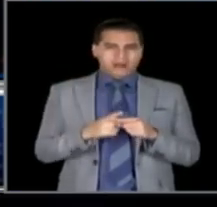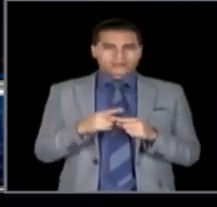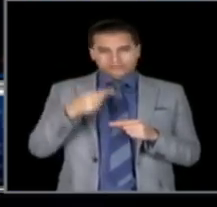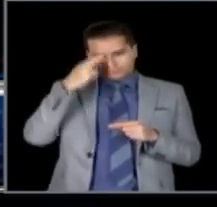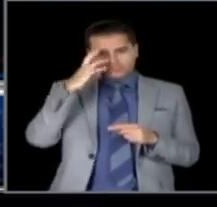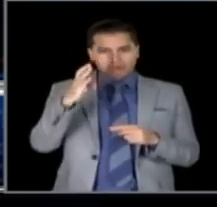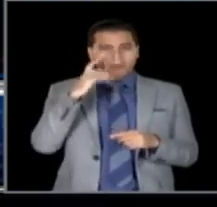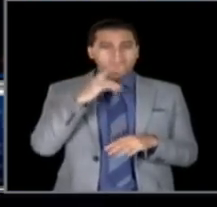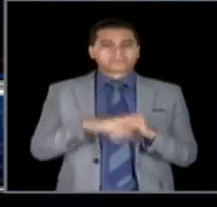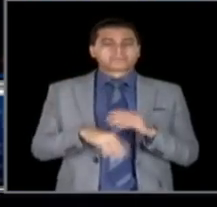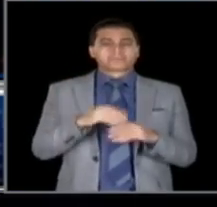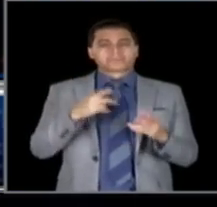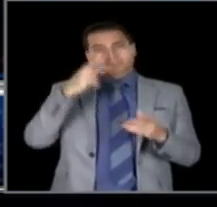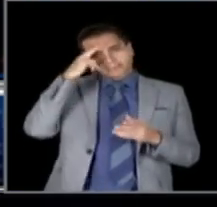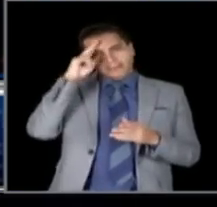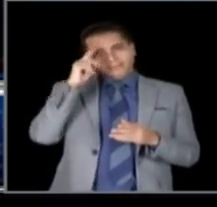في إجابة؟